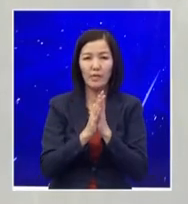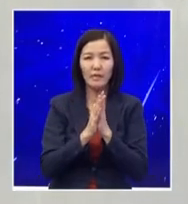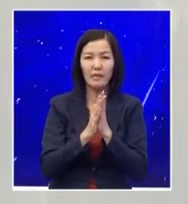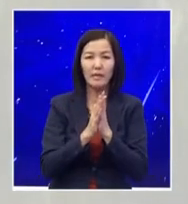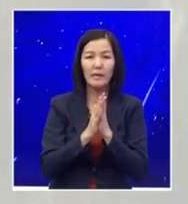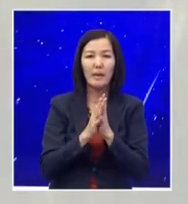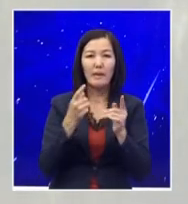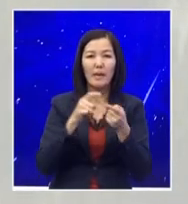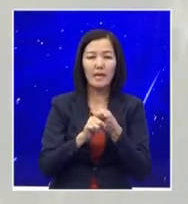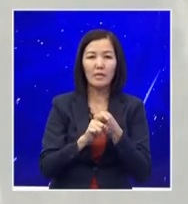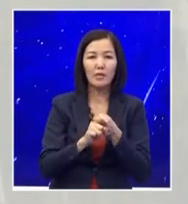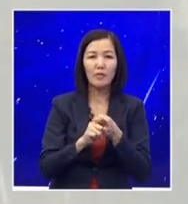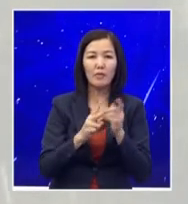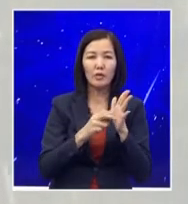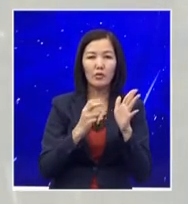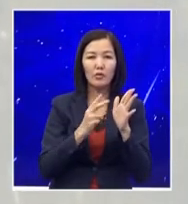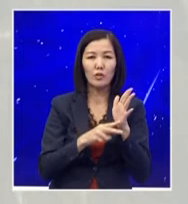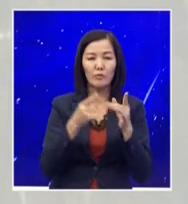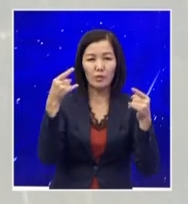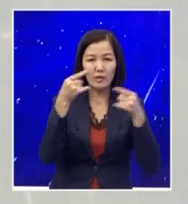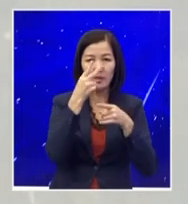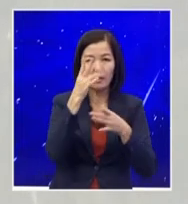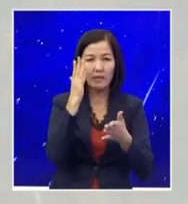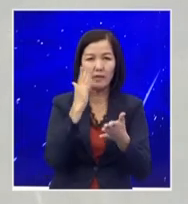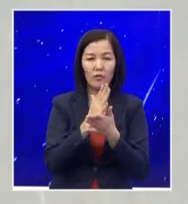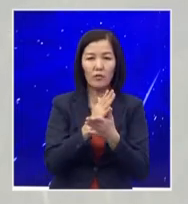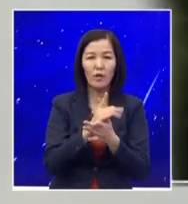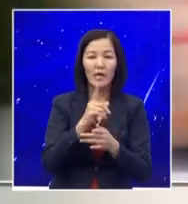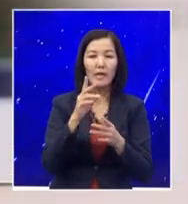хабарласуларыңызды өтінеді. Байланыс телефондары